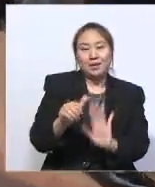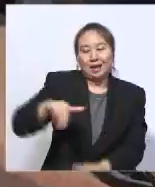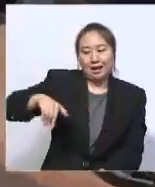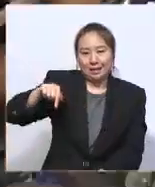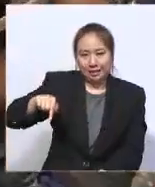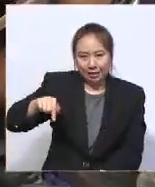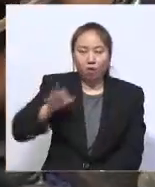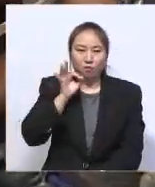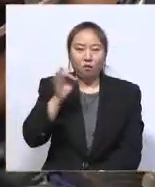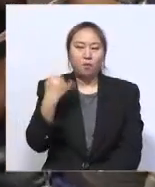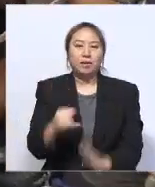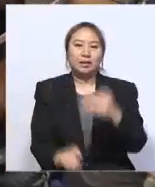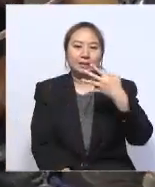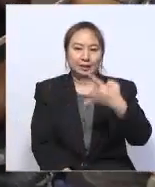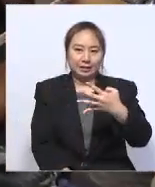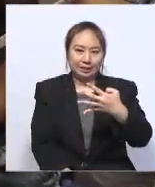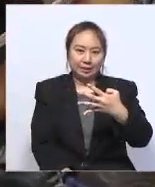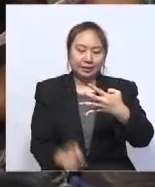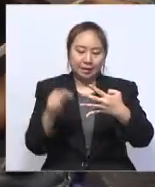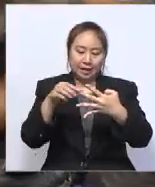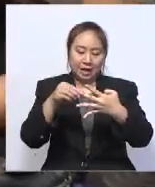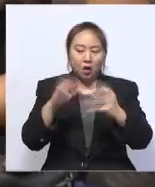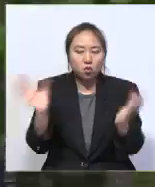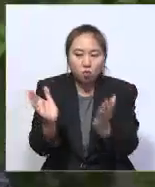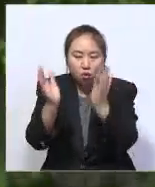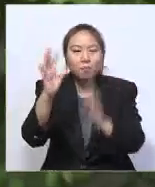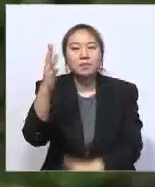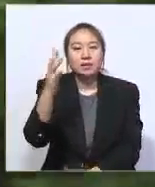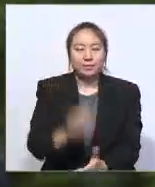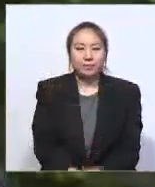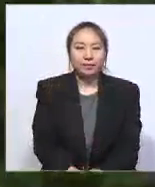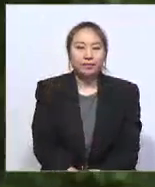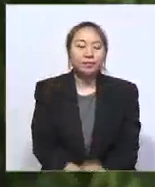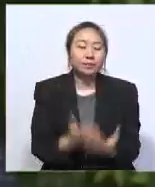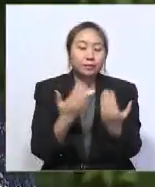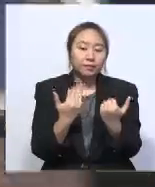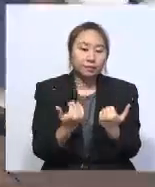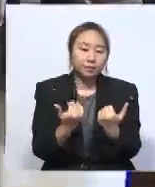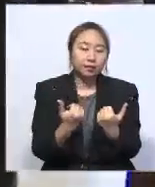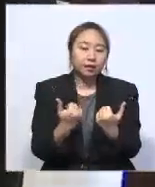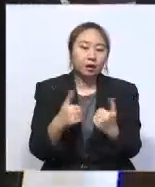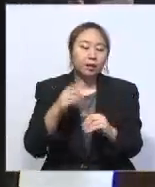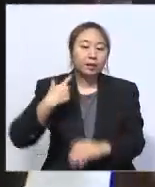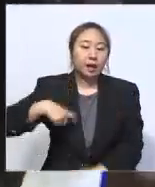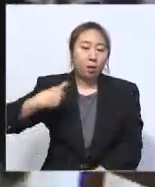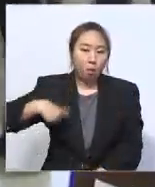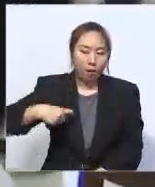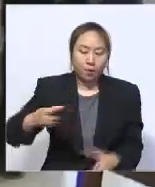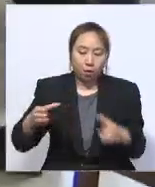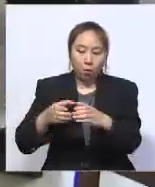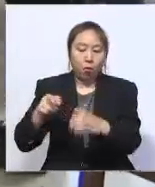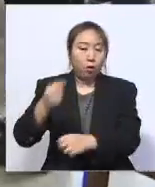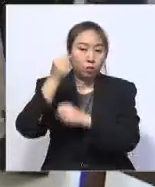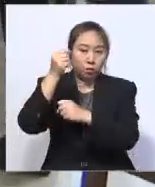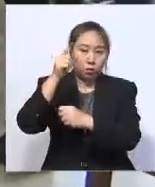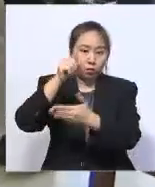ะคะได้รับการแจ้ง4ข้อหายกเว้นข้อหายุยงปลุกปั่นค่ะโดยวันนี้นะคะนายกฤษดางนุจรัตทนายความของกลุ่มผู้ชุ